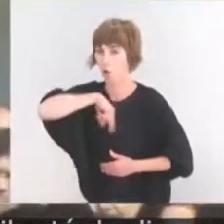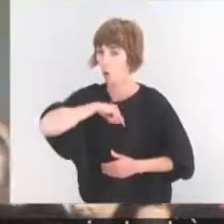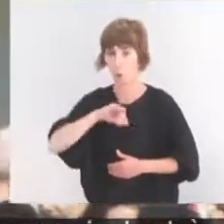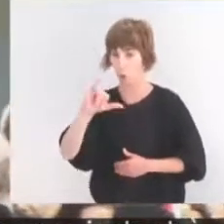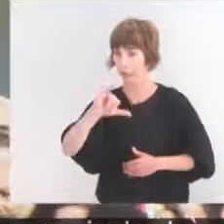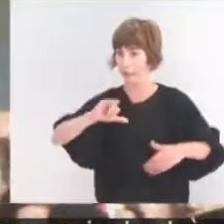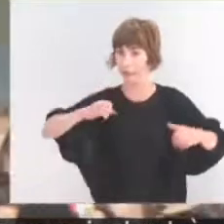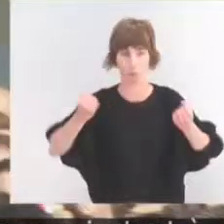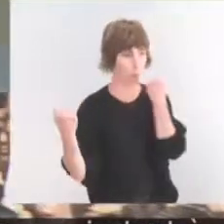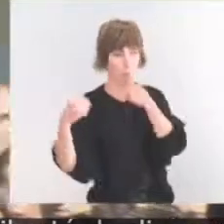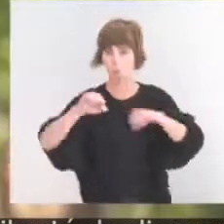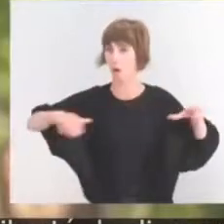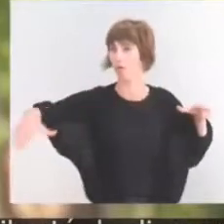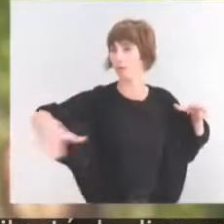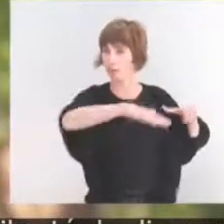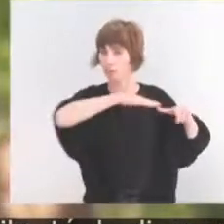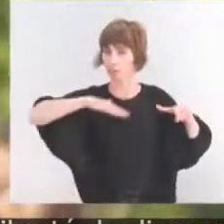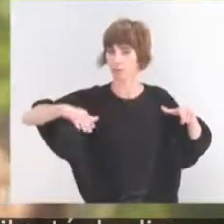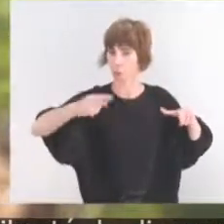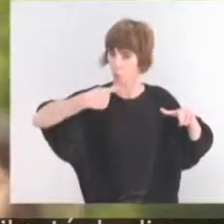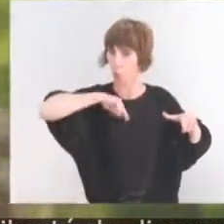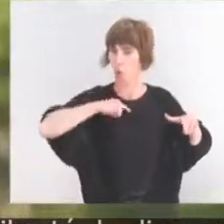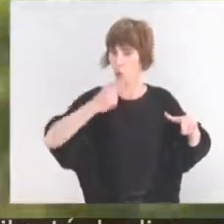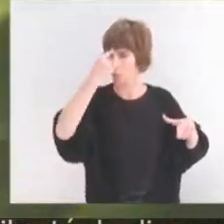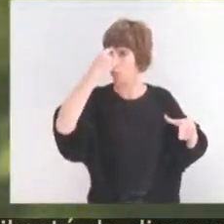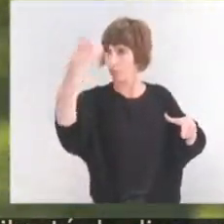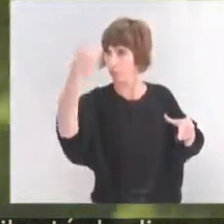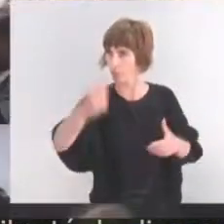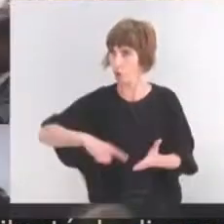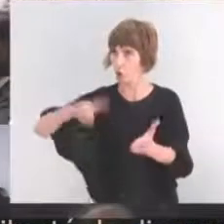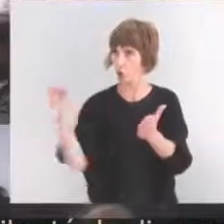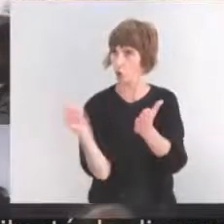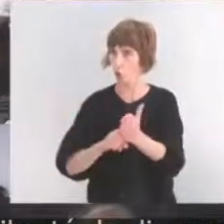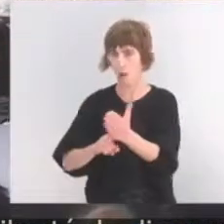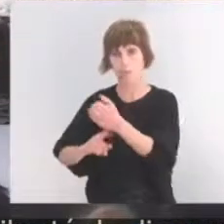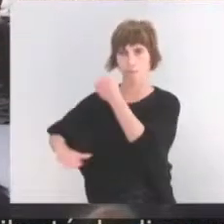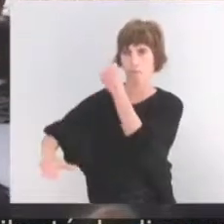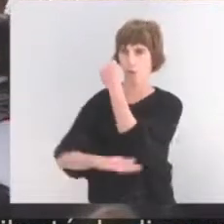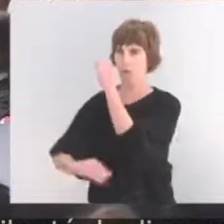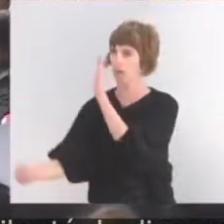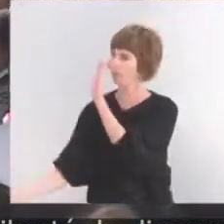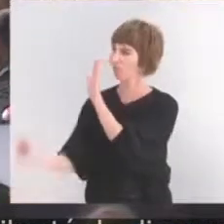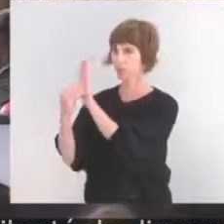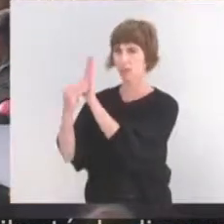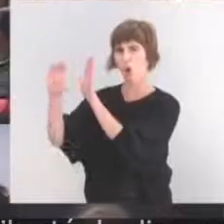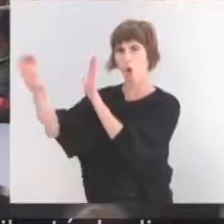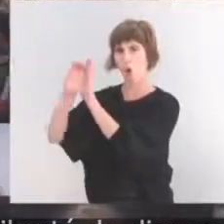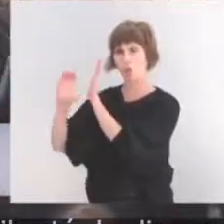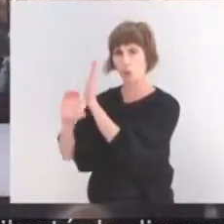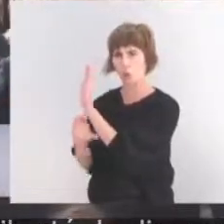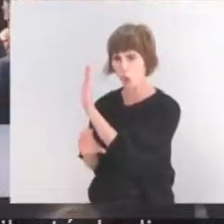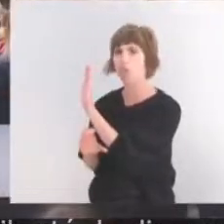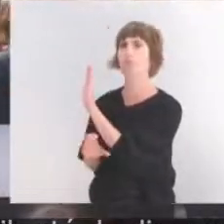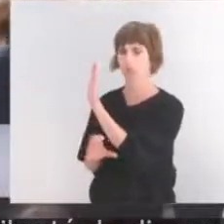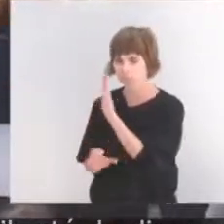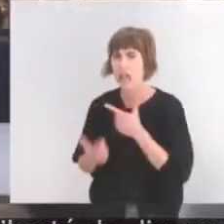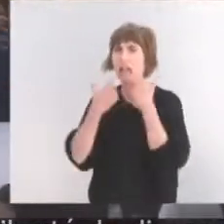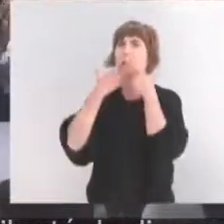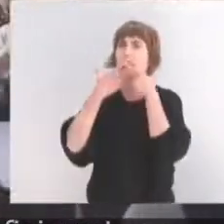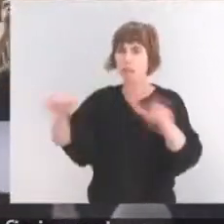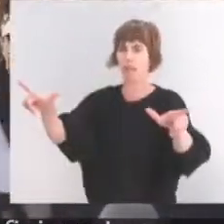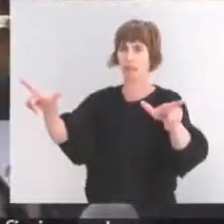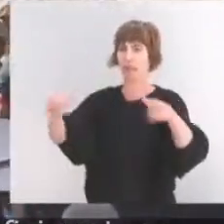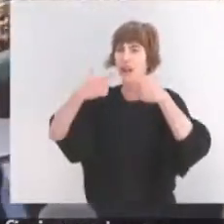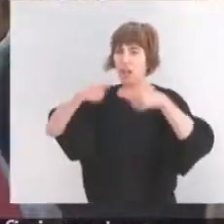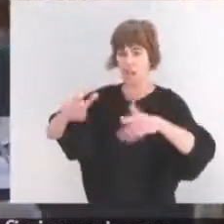droit fondamental dans la Constitution la liberté d'avorter quand on en décide, parce que le corps d'une femme n'appartient